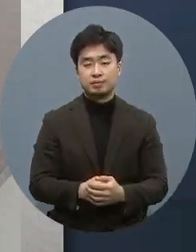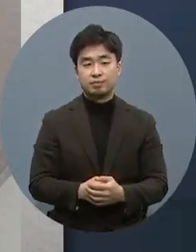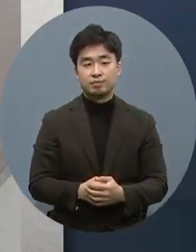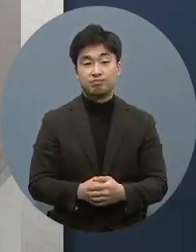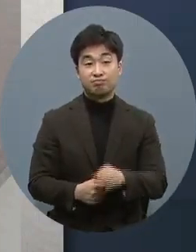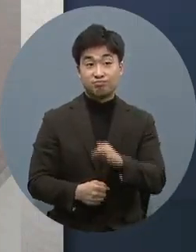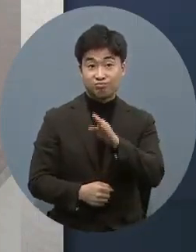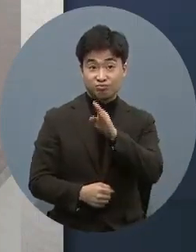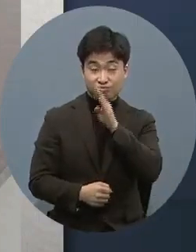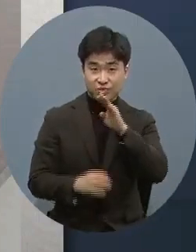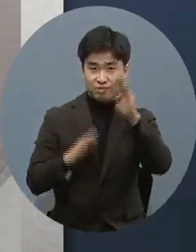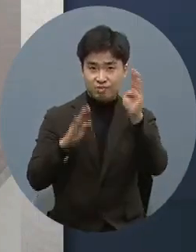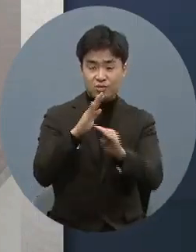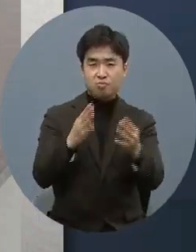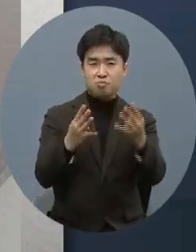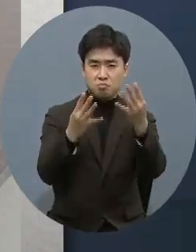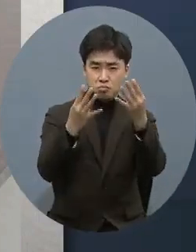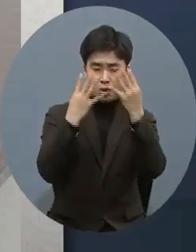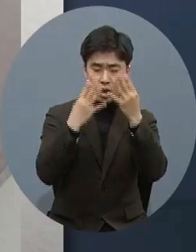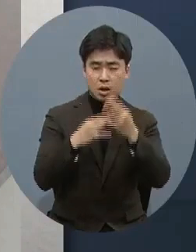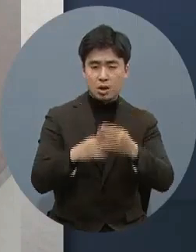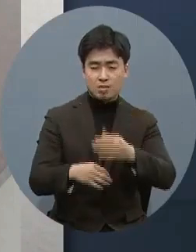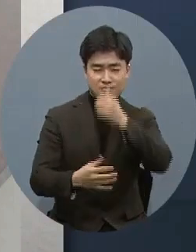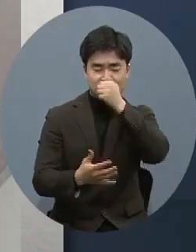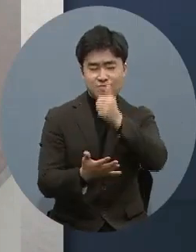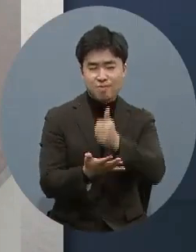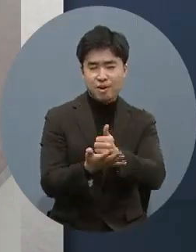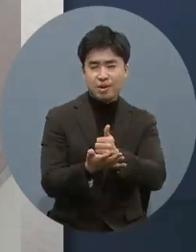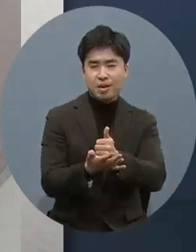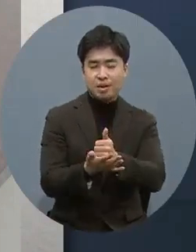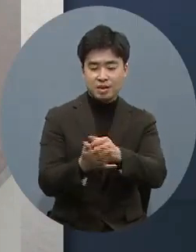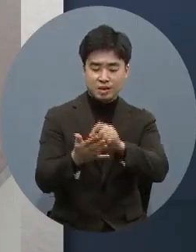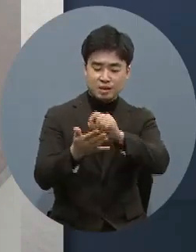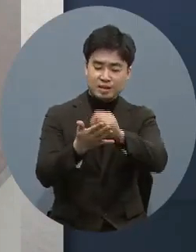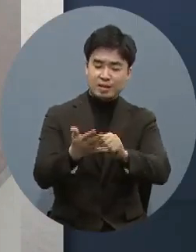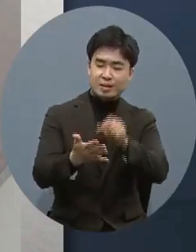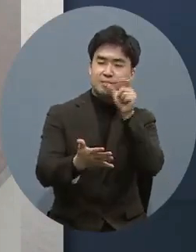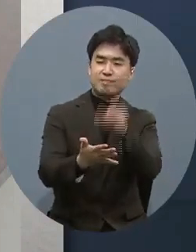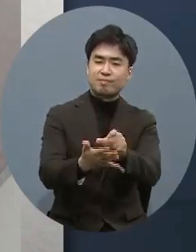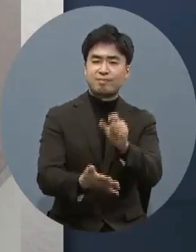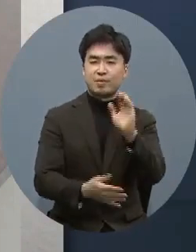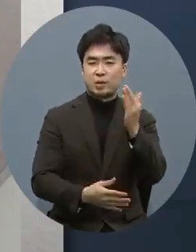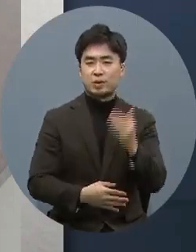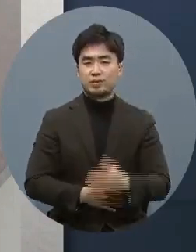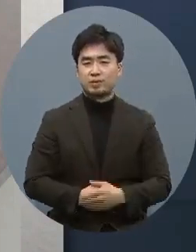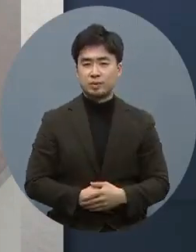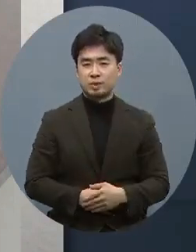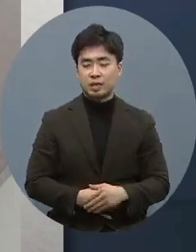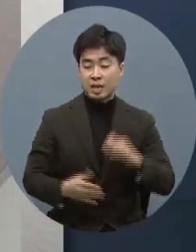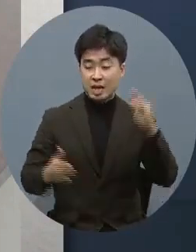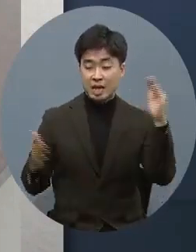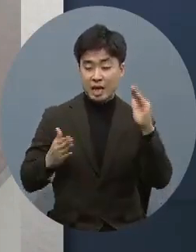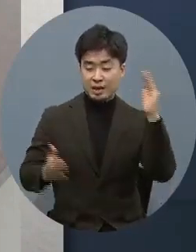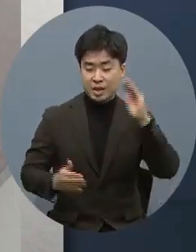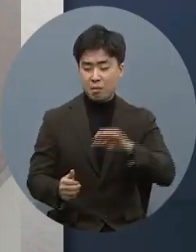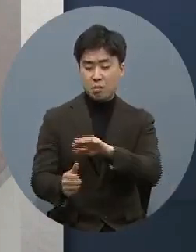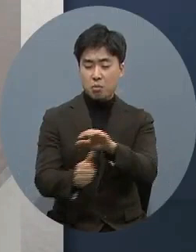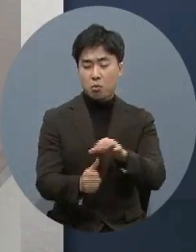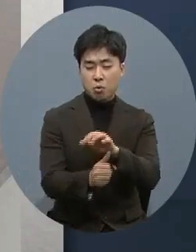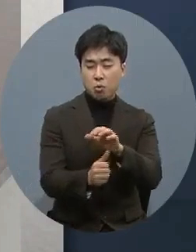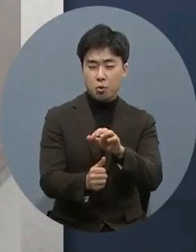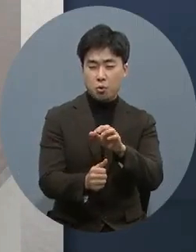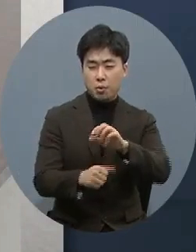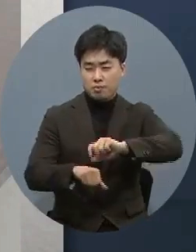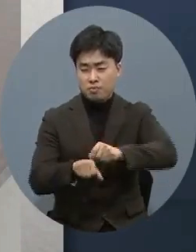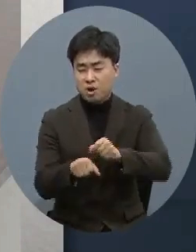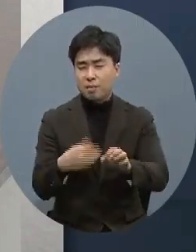구치소에 수감되며 범죄 전력도 기록에 남습니다 하지만 소년 보호 사건으로 처리하면